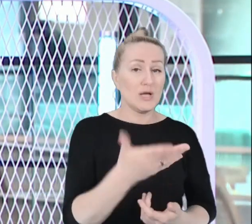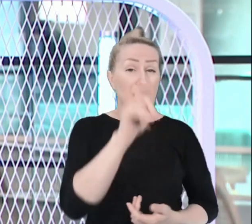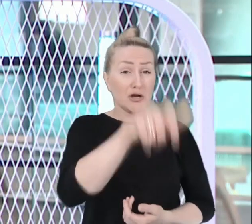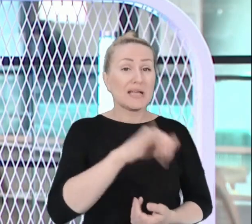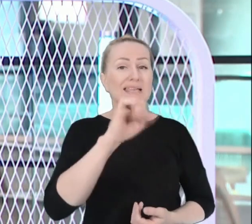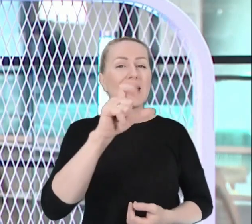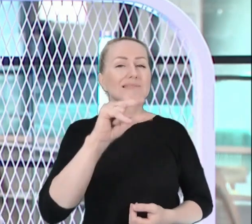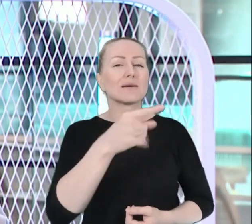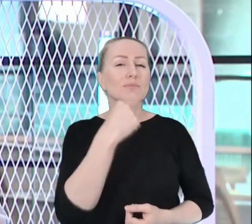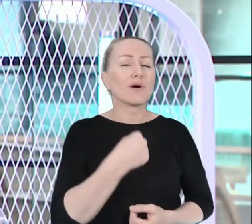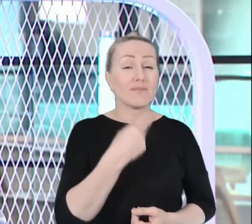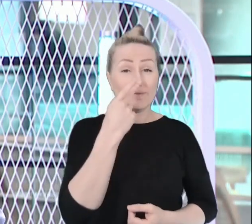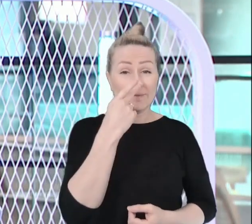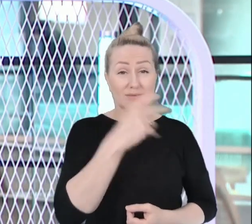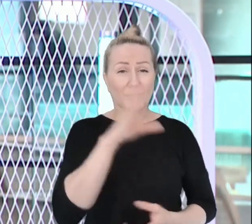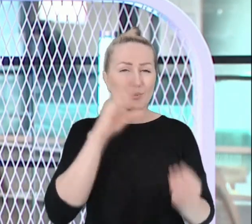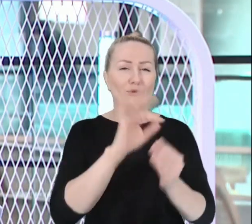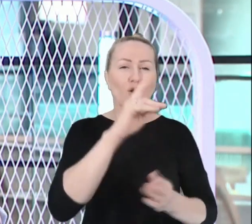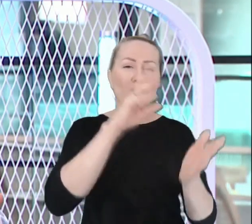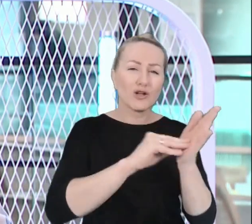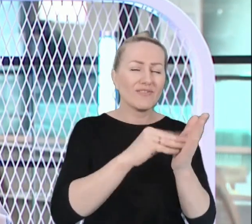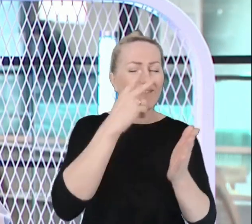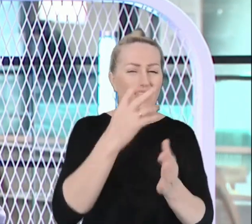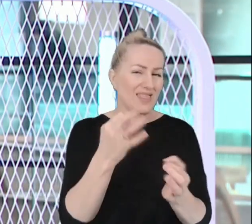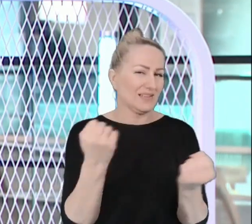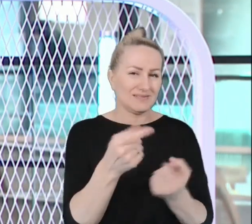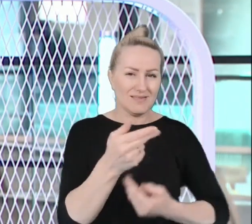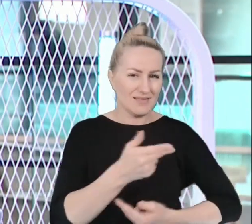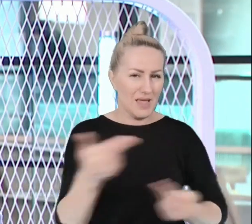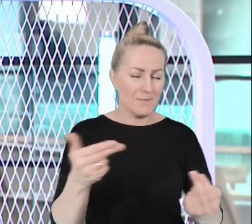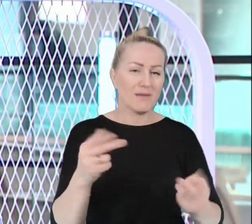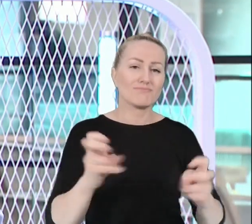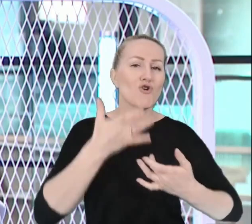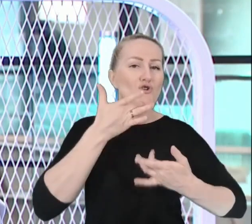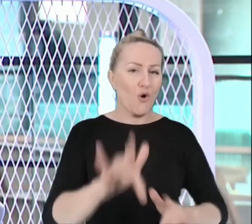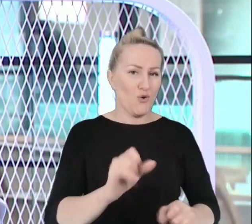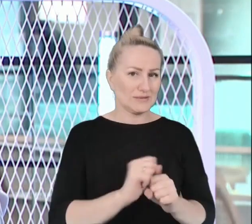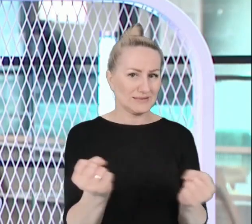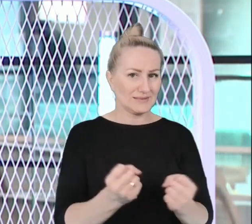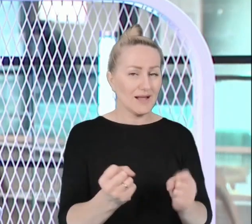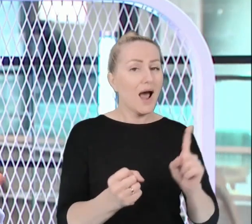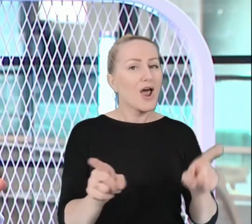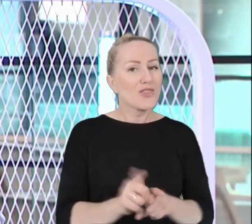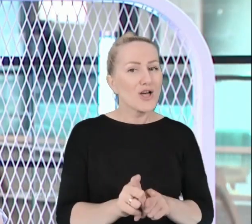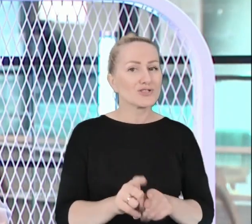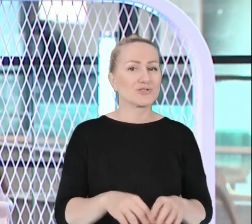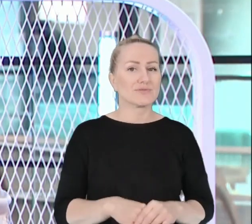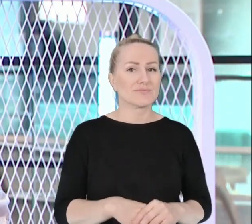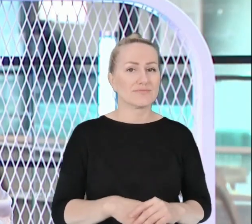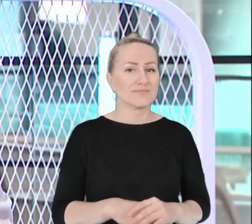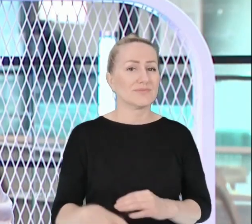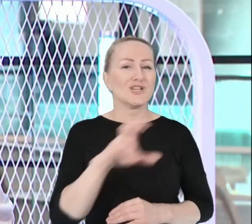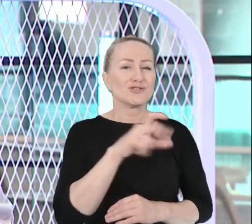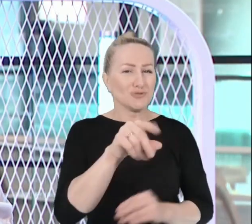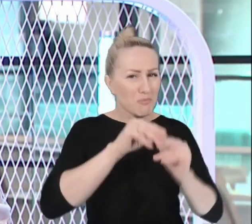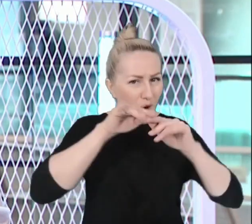jakoś teraz, no bo to jest taki temat gorący, hot topic, ale jednocześnie, czy powszechnie? Jak